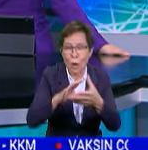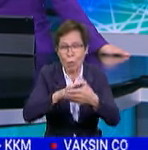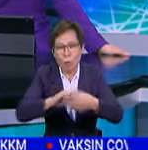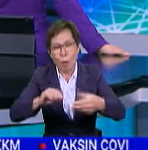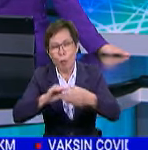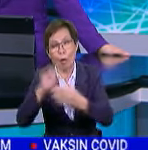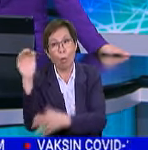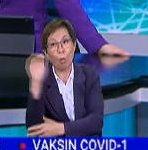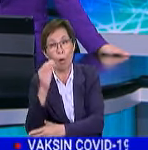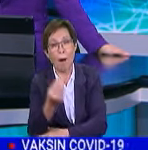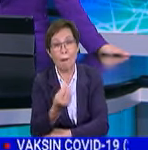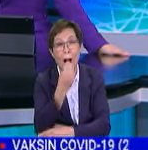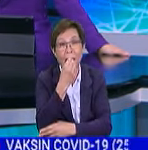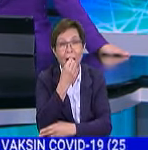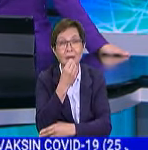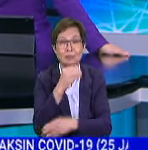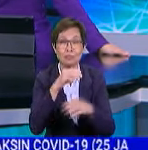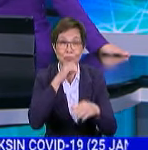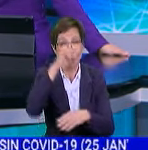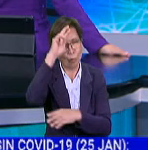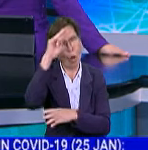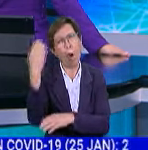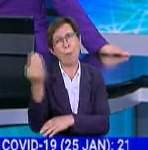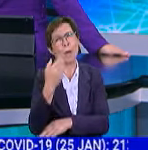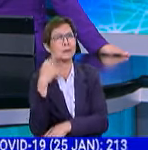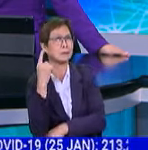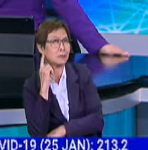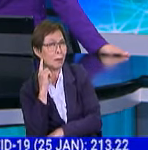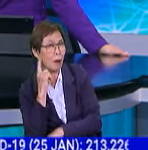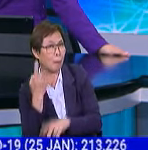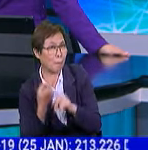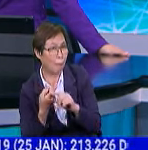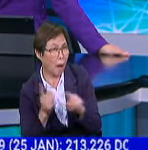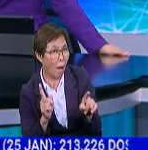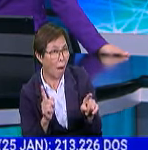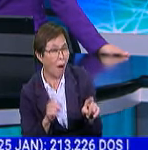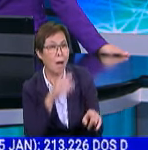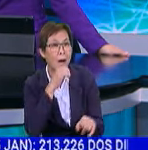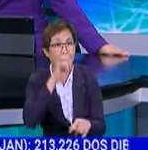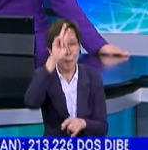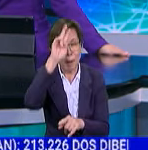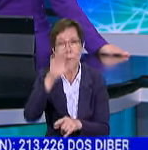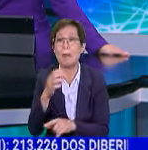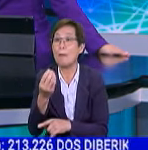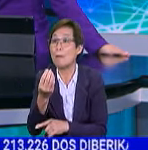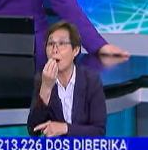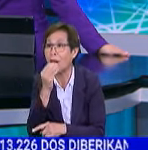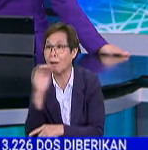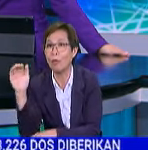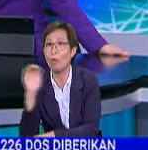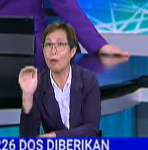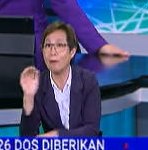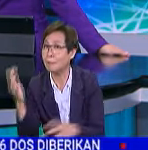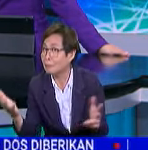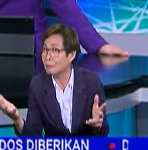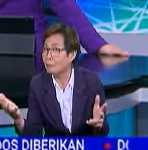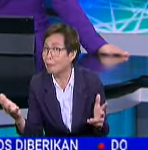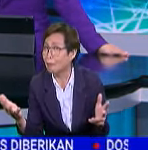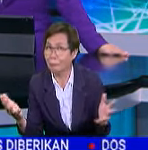cerita ular sawa makan kambing, saya rasa kita dah biasa dengarkan. Okay. Melainkan kambing makan ular. Oh,